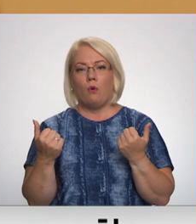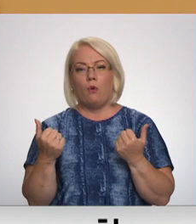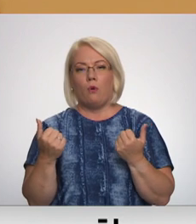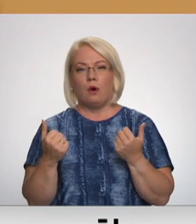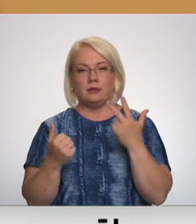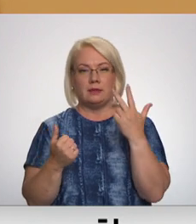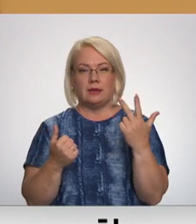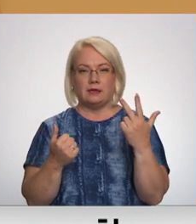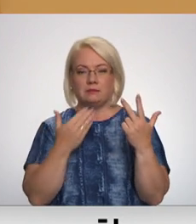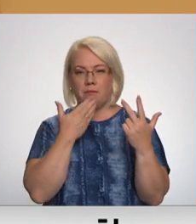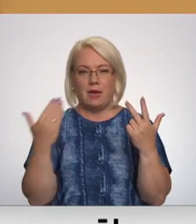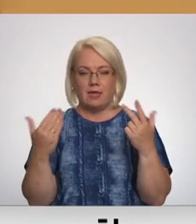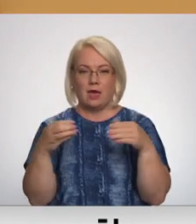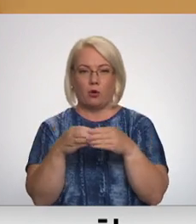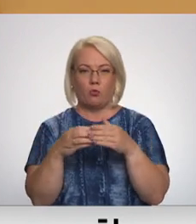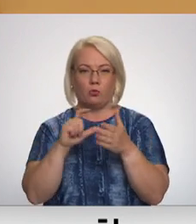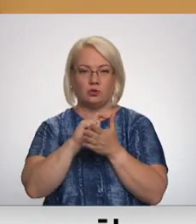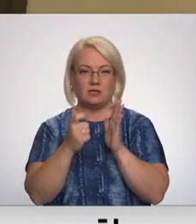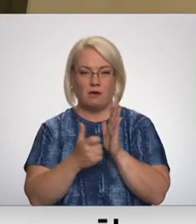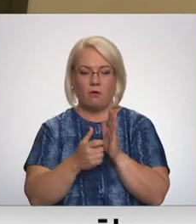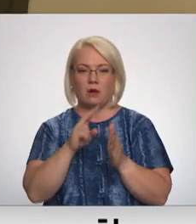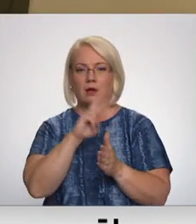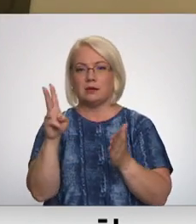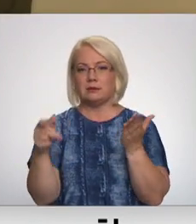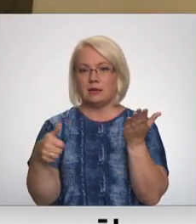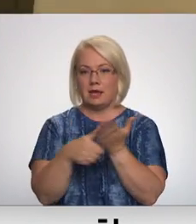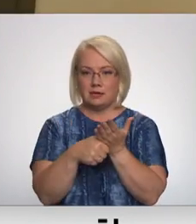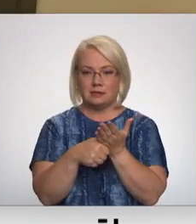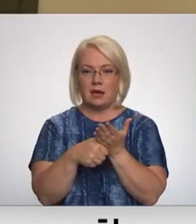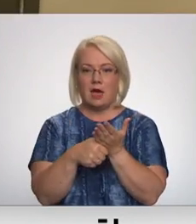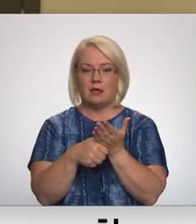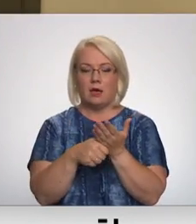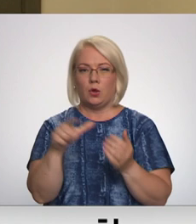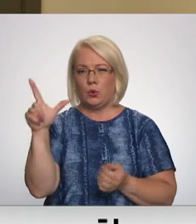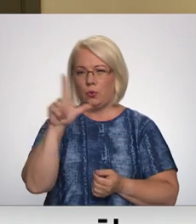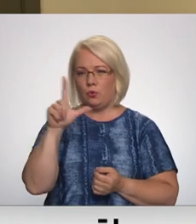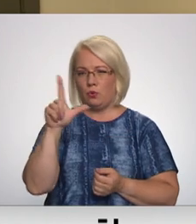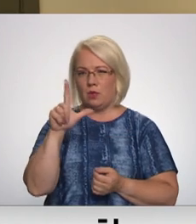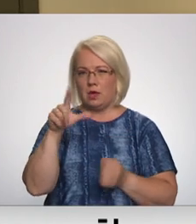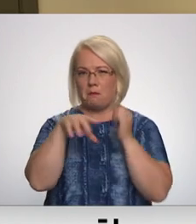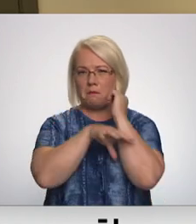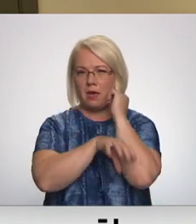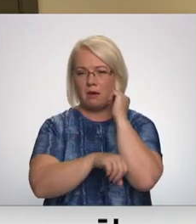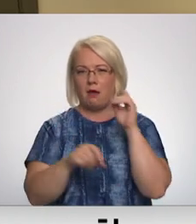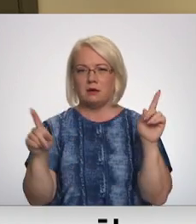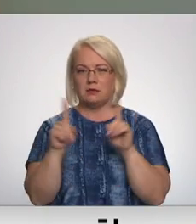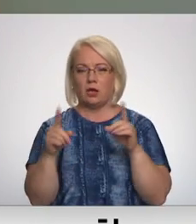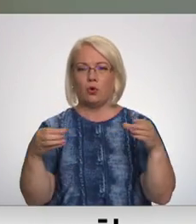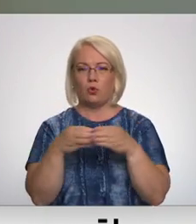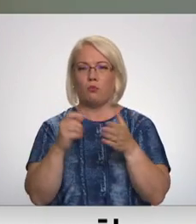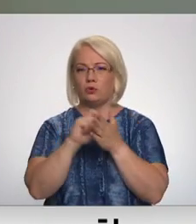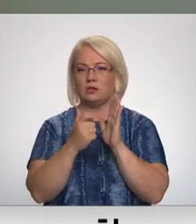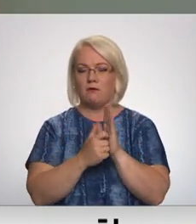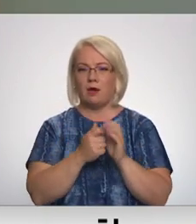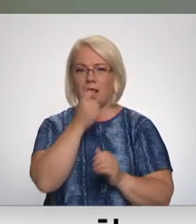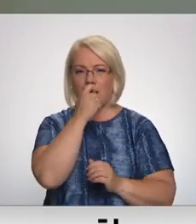3 grupu dzīvokļi, kas ir reģistrēti jūlija beigās, ir grupu dzīvokļi